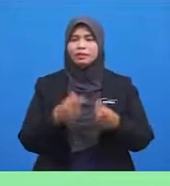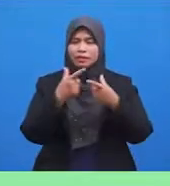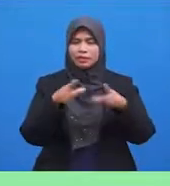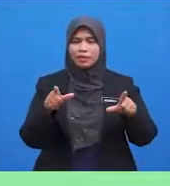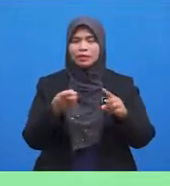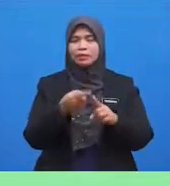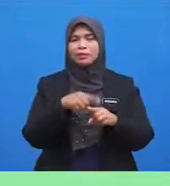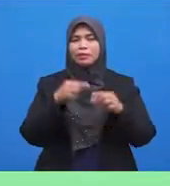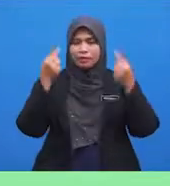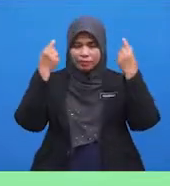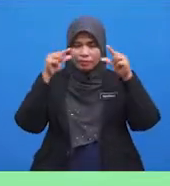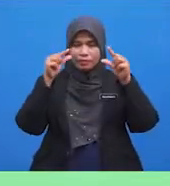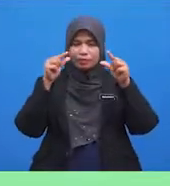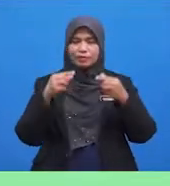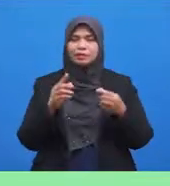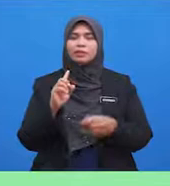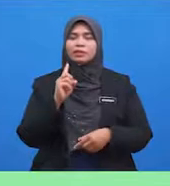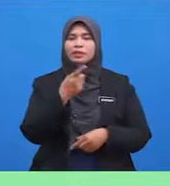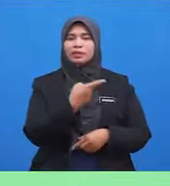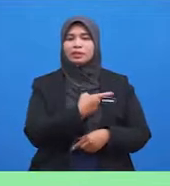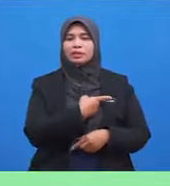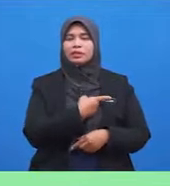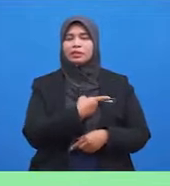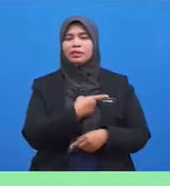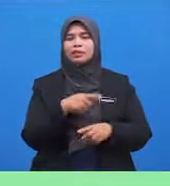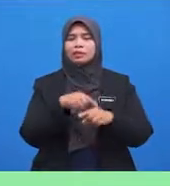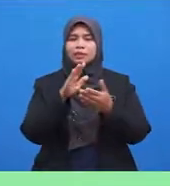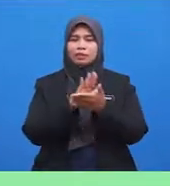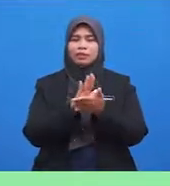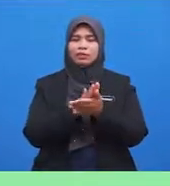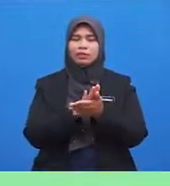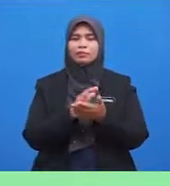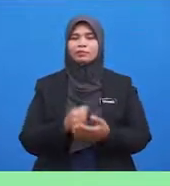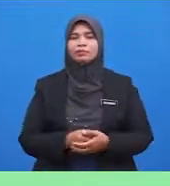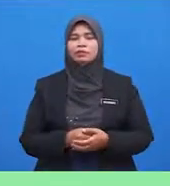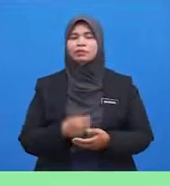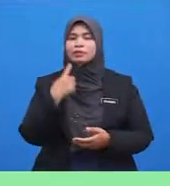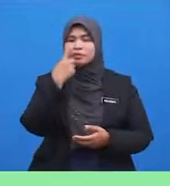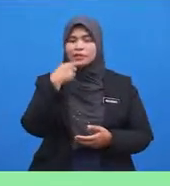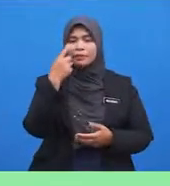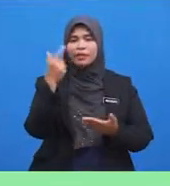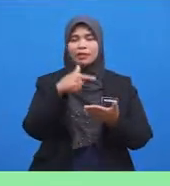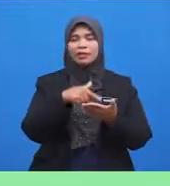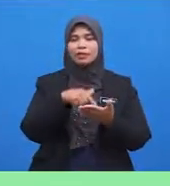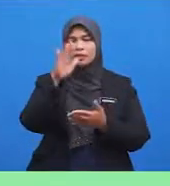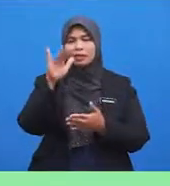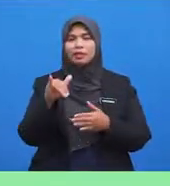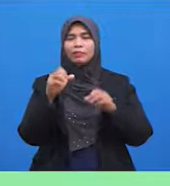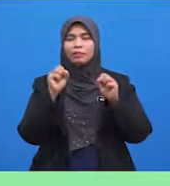selain daripada guru, kita di sekolah, siapa lagi yang